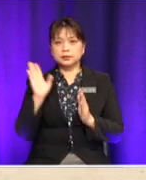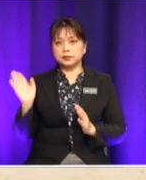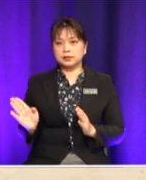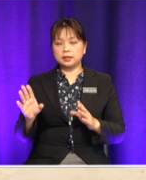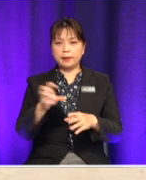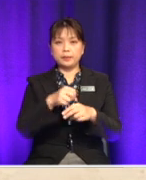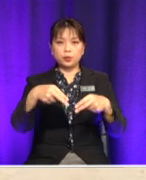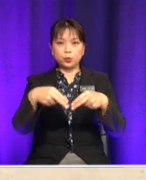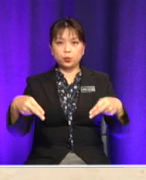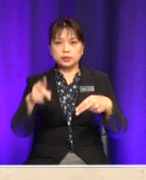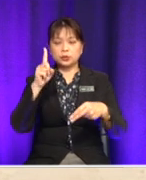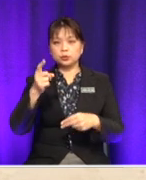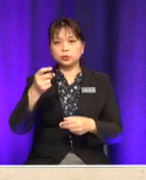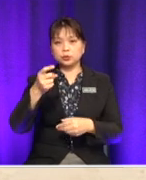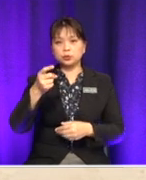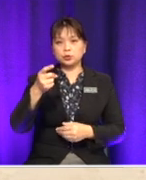ku